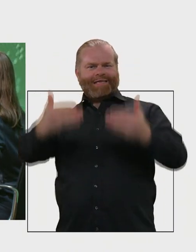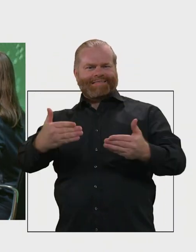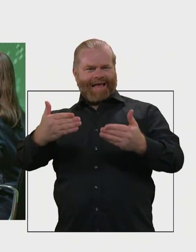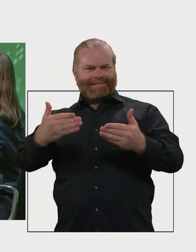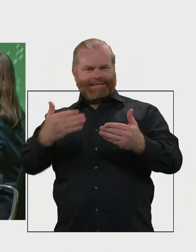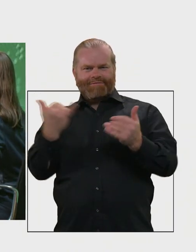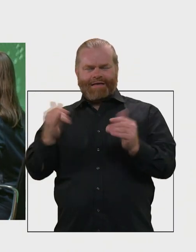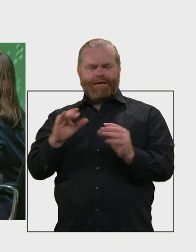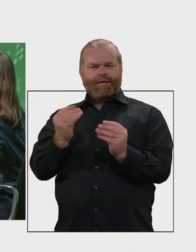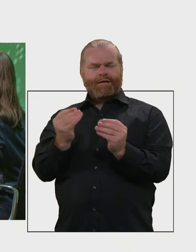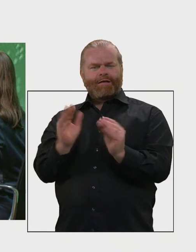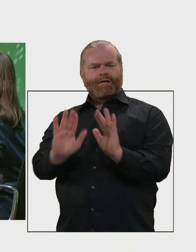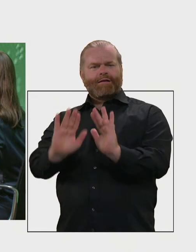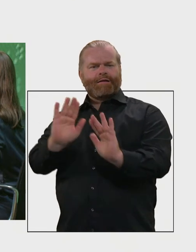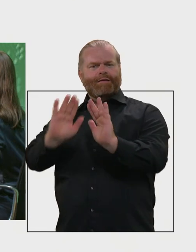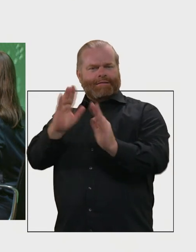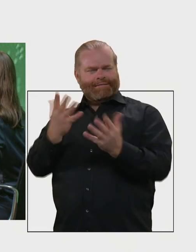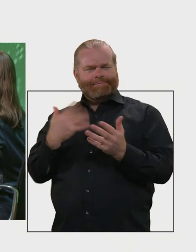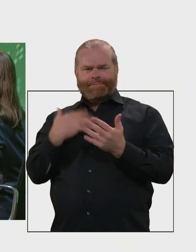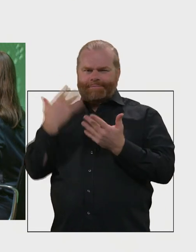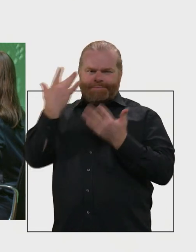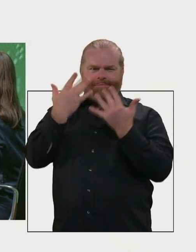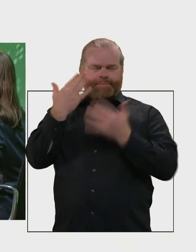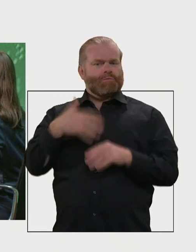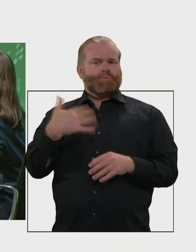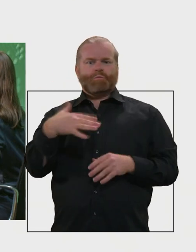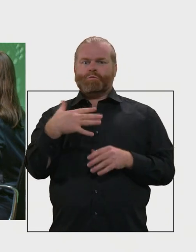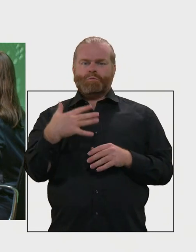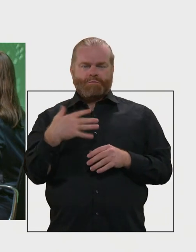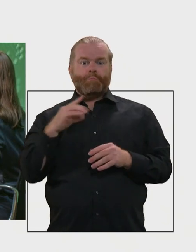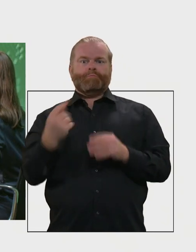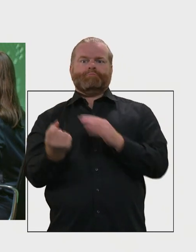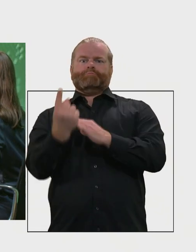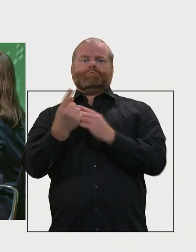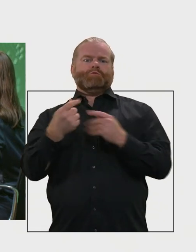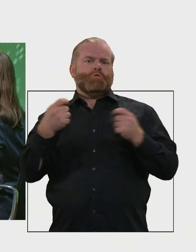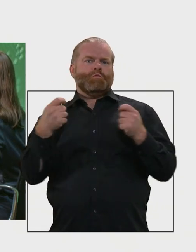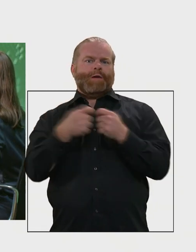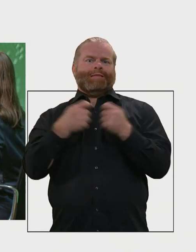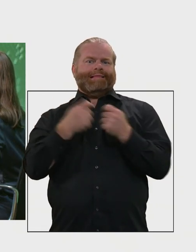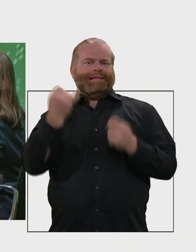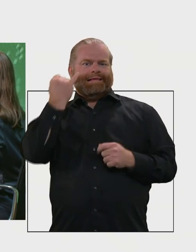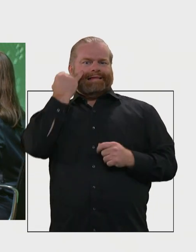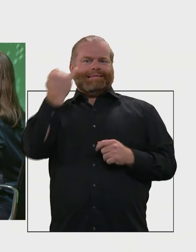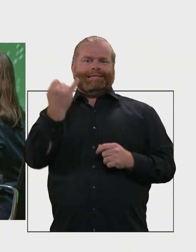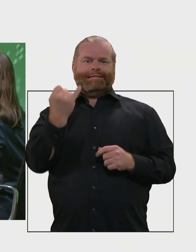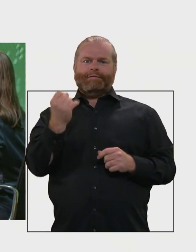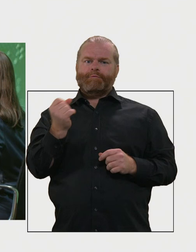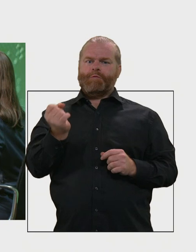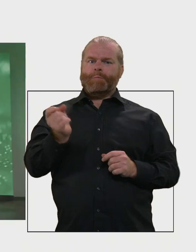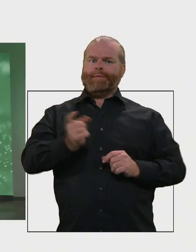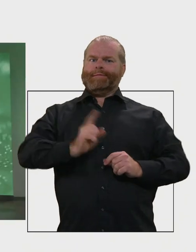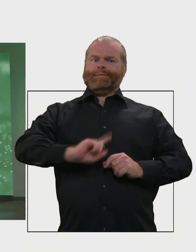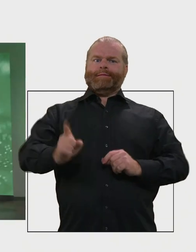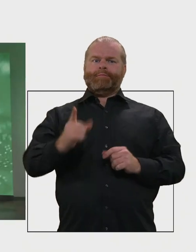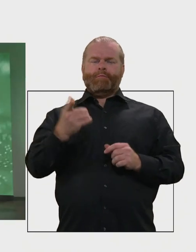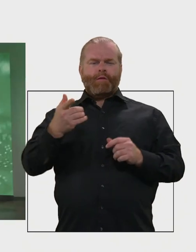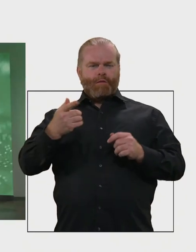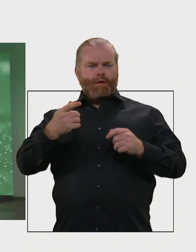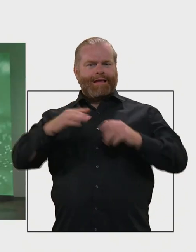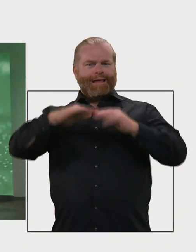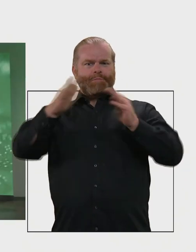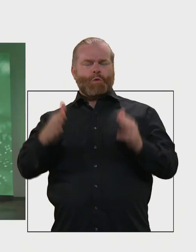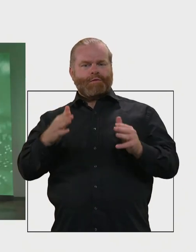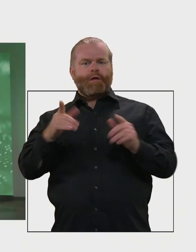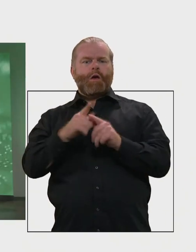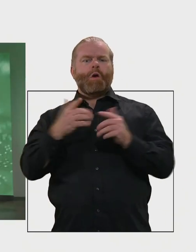die Gebäude, die Fassaden in den Größenverhältnissen im Buch dargestellt werden, wie sie auch in der Realität sind. Also in der